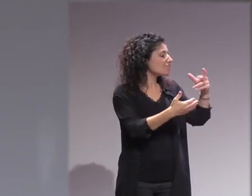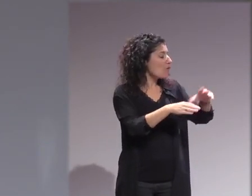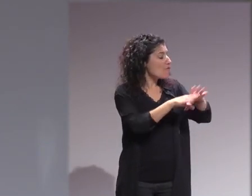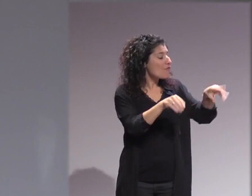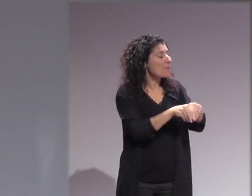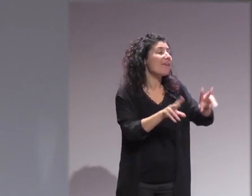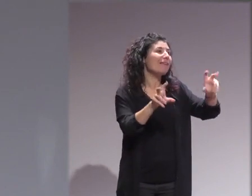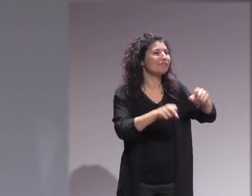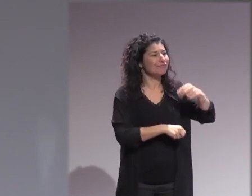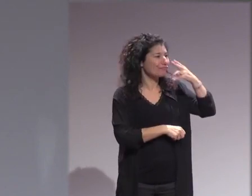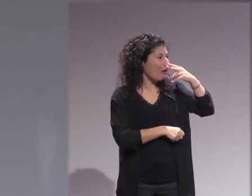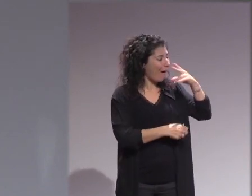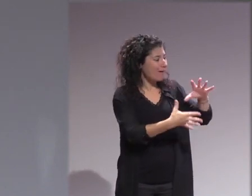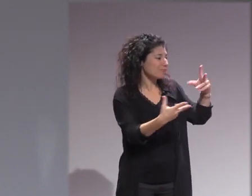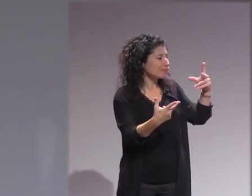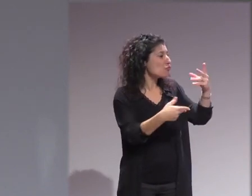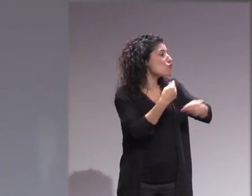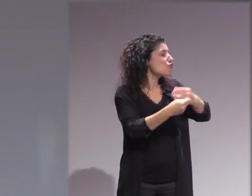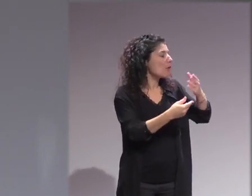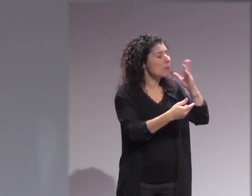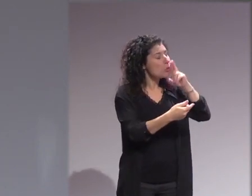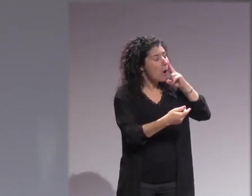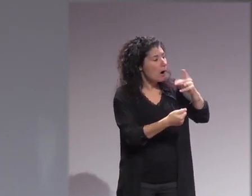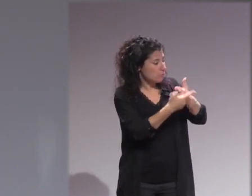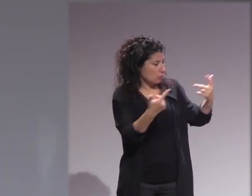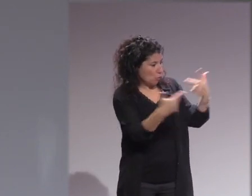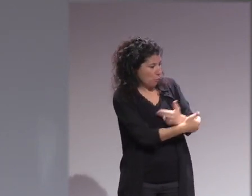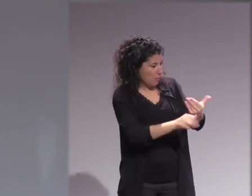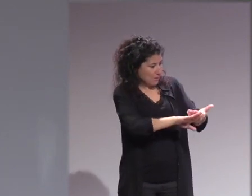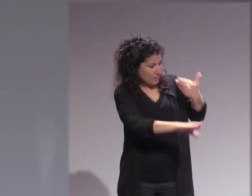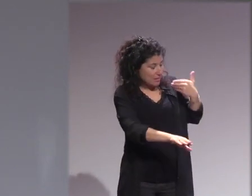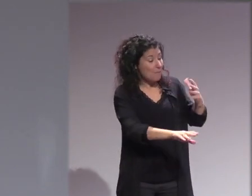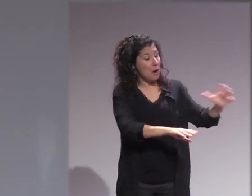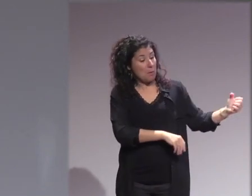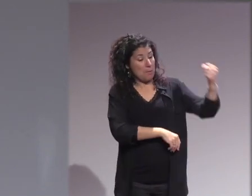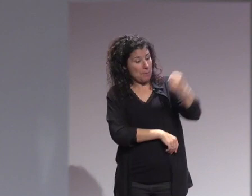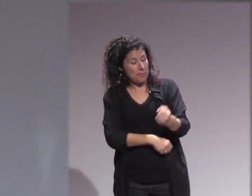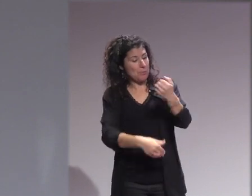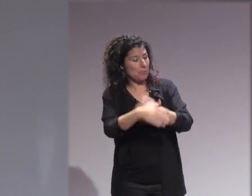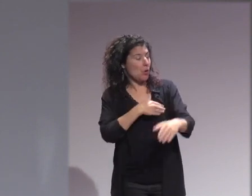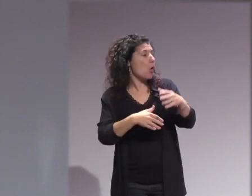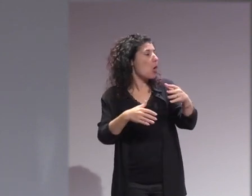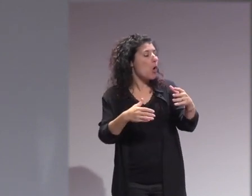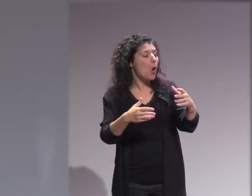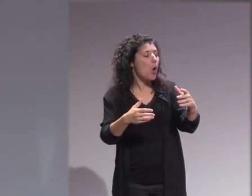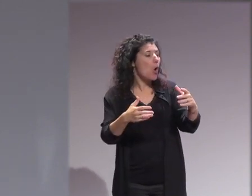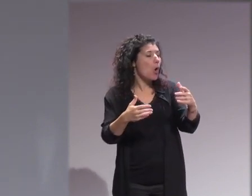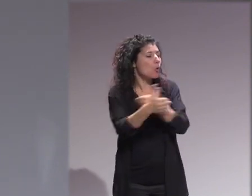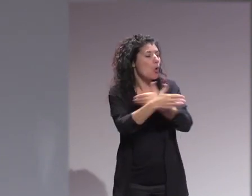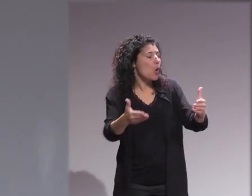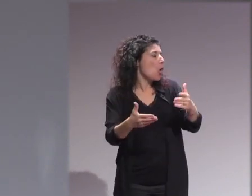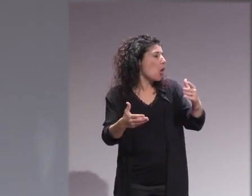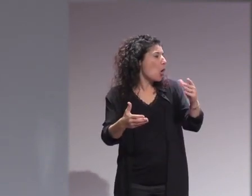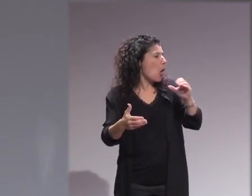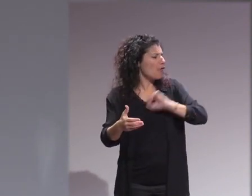indigène. On les place donc d'abord dans des orphelinats dans les colonies. Et puis après, on se dit, mais peut-être que le meilleur moyen de les faire devenir français, c'est de les déplacer carrément